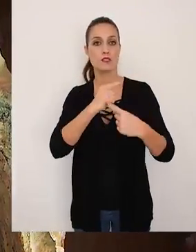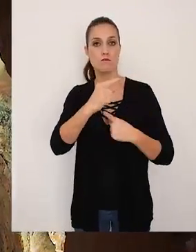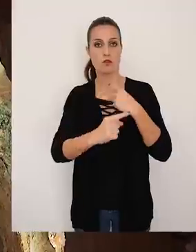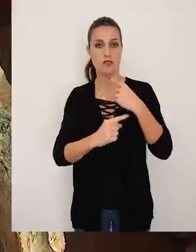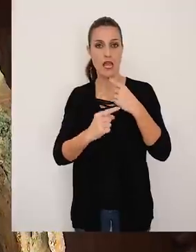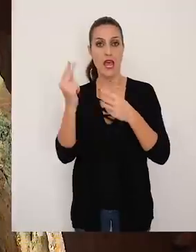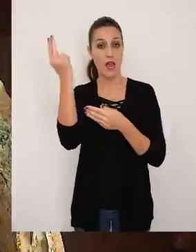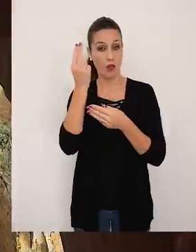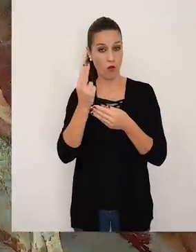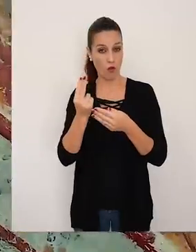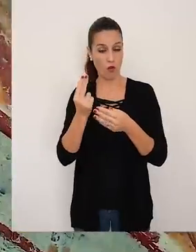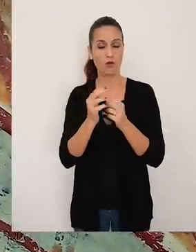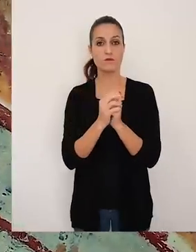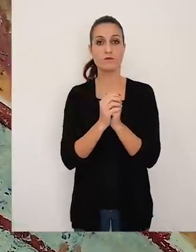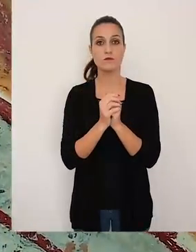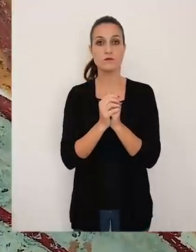secolo.